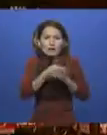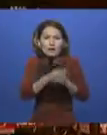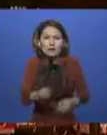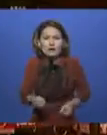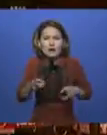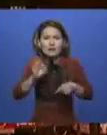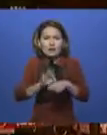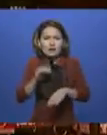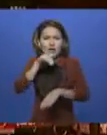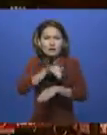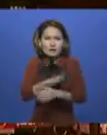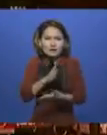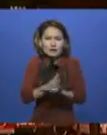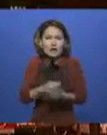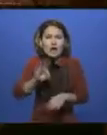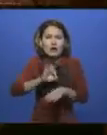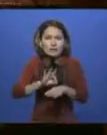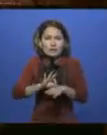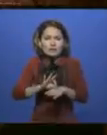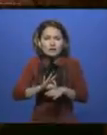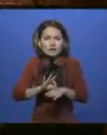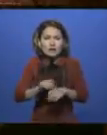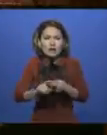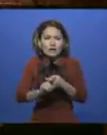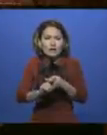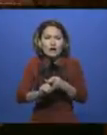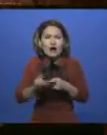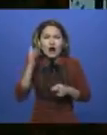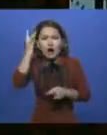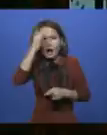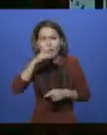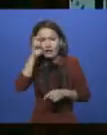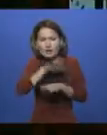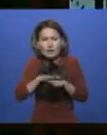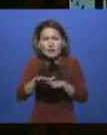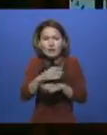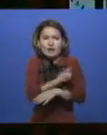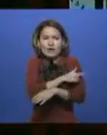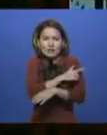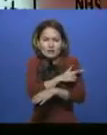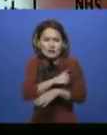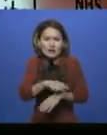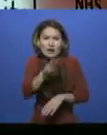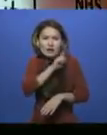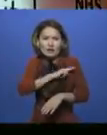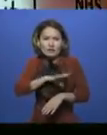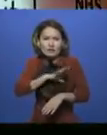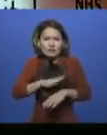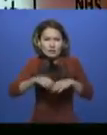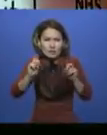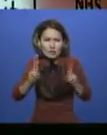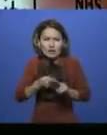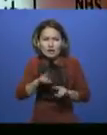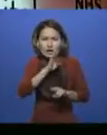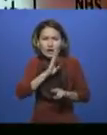ауруға шалдыққаны анықталды. Дерттен деген адам Батыс Африка елдерінде еңбек еткен медициналық қызметкер екен. Таяуда ғана вирусты жұқтырған